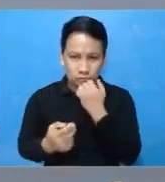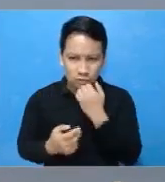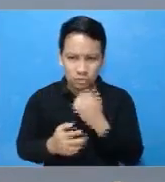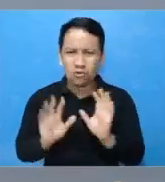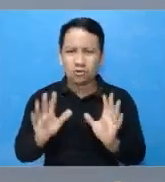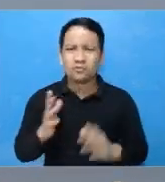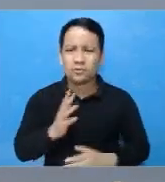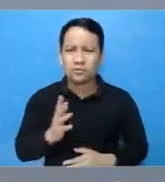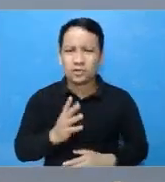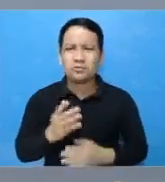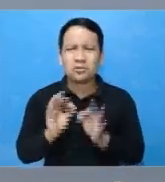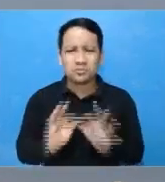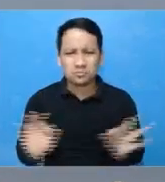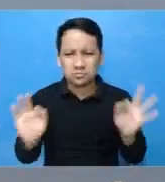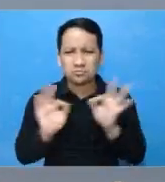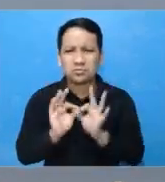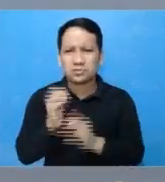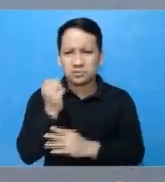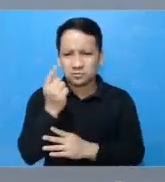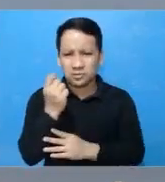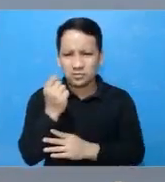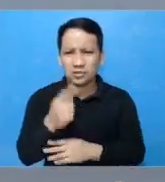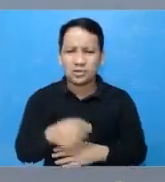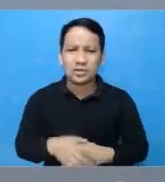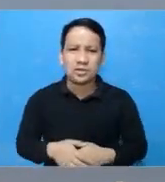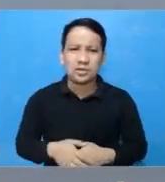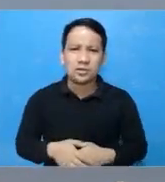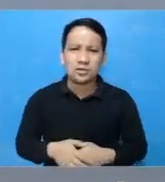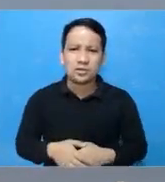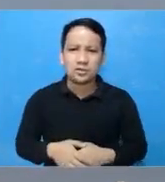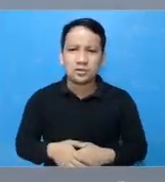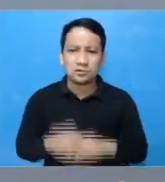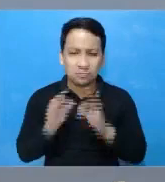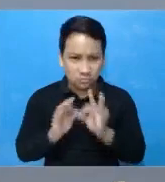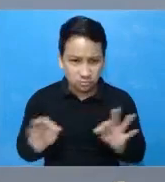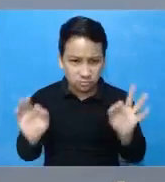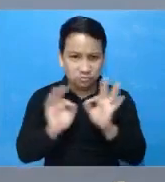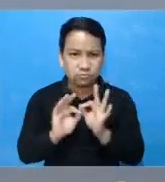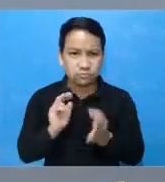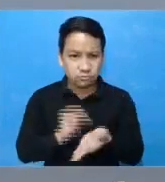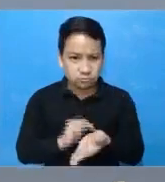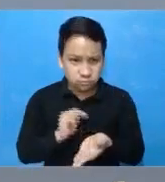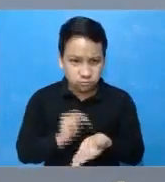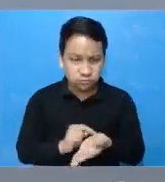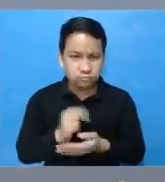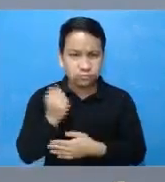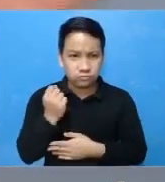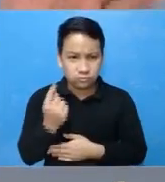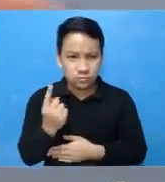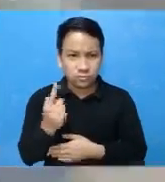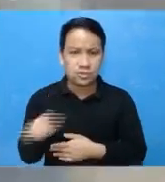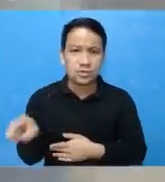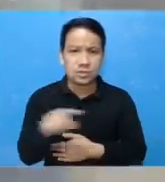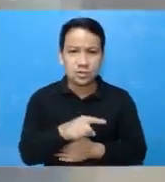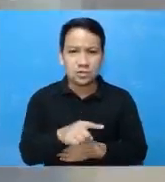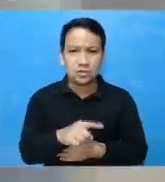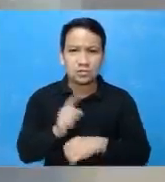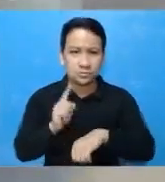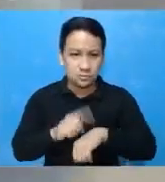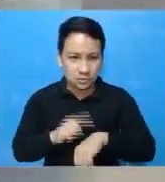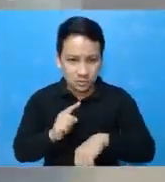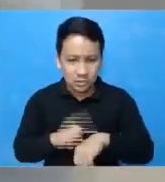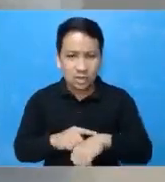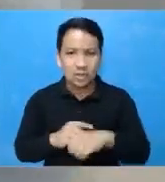oo. Pero intindi po natin yung posisyon ng mga nurse, let's put ourselves in their shoes, na ilang oras lang tatrabaho, kahit overtime, kailangan